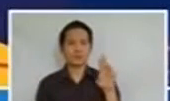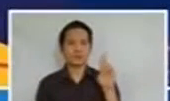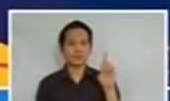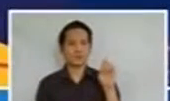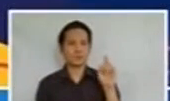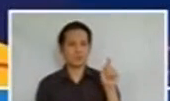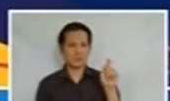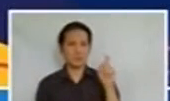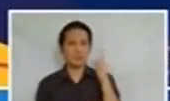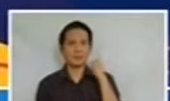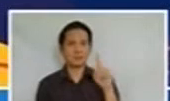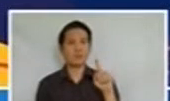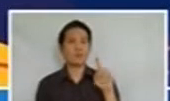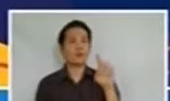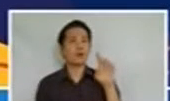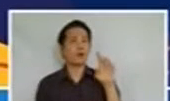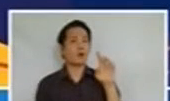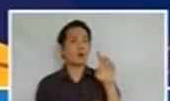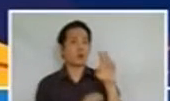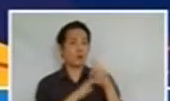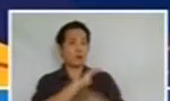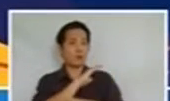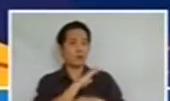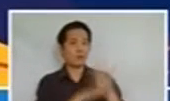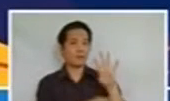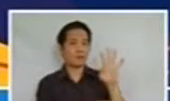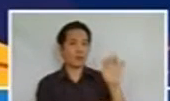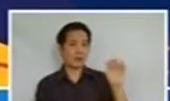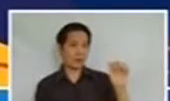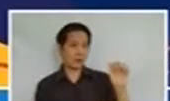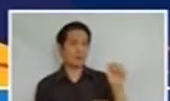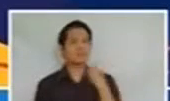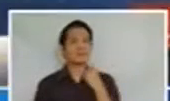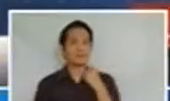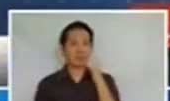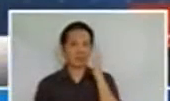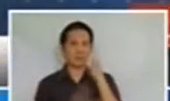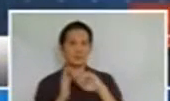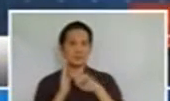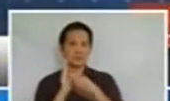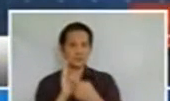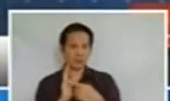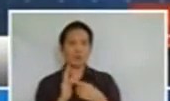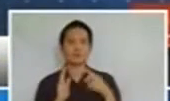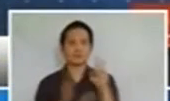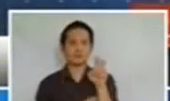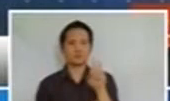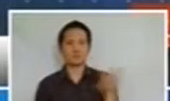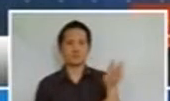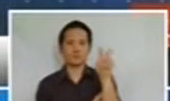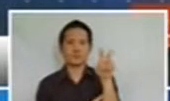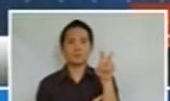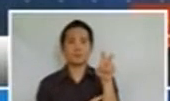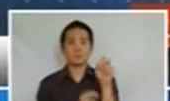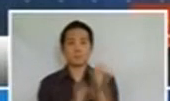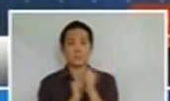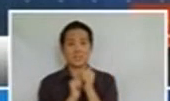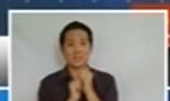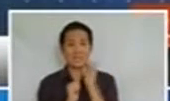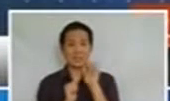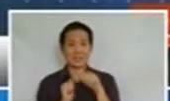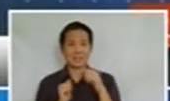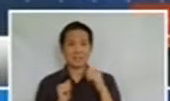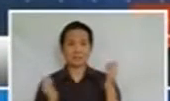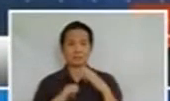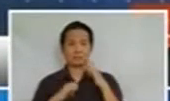Nakikipag-ugnayan din umano sila sa mga lokal na pamahalaan para hikayatin ang mga itong ihanda ang tourist destinations para sa mga lokal na